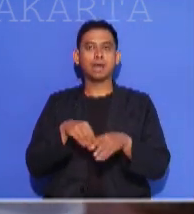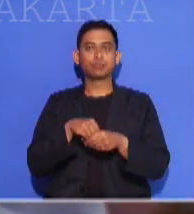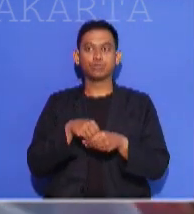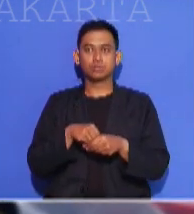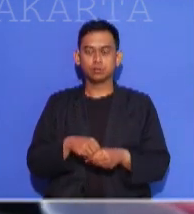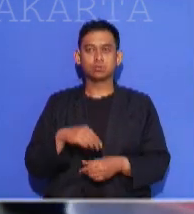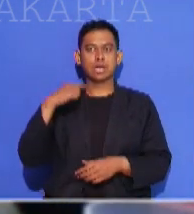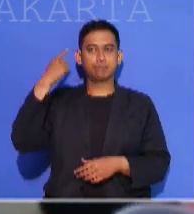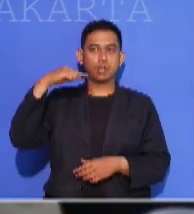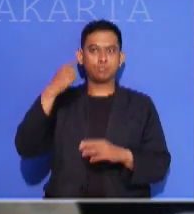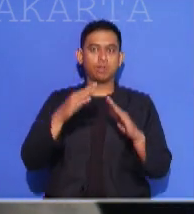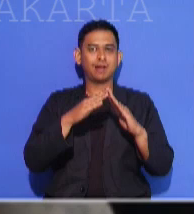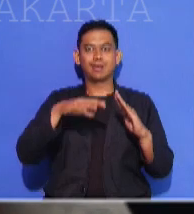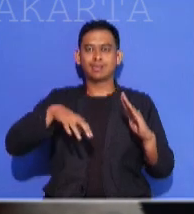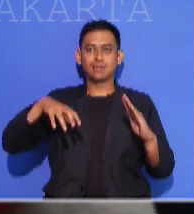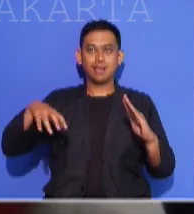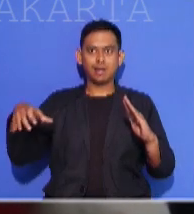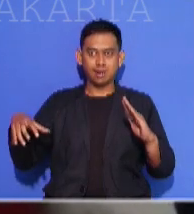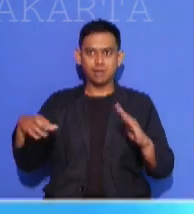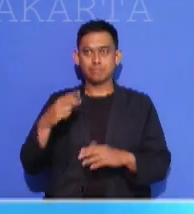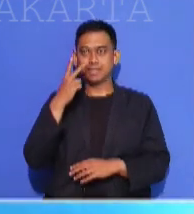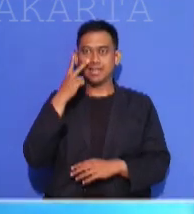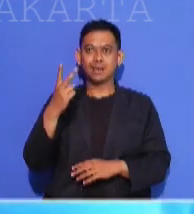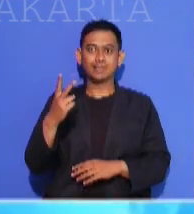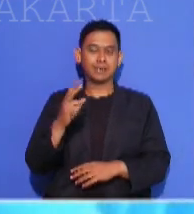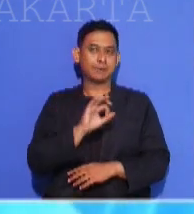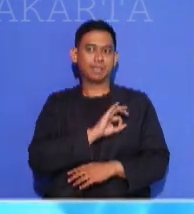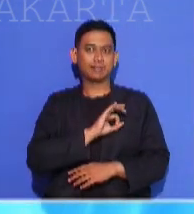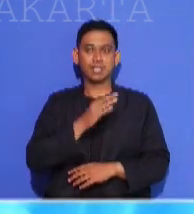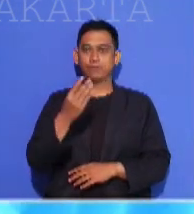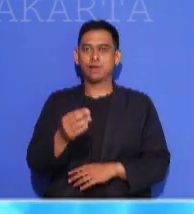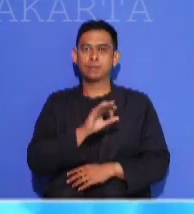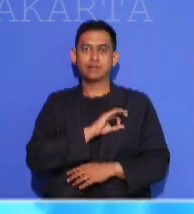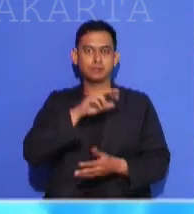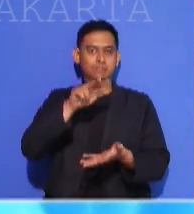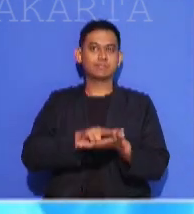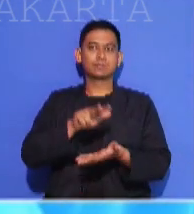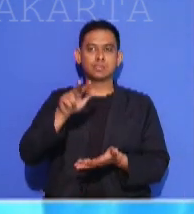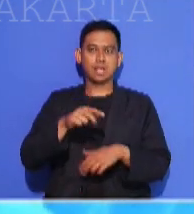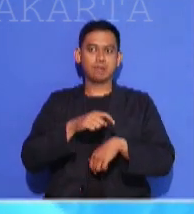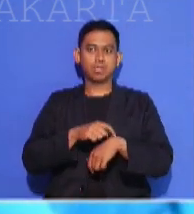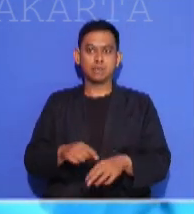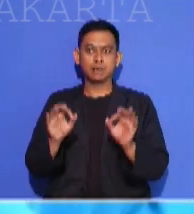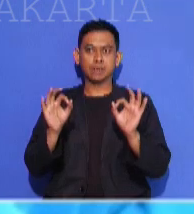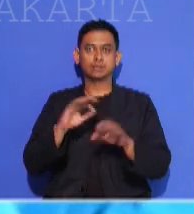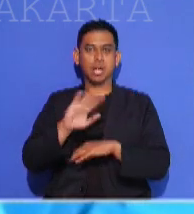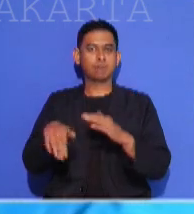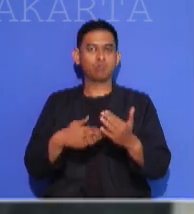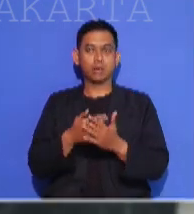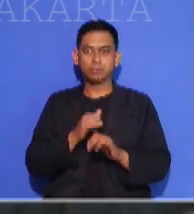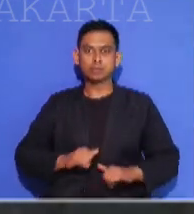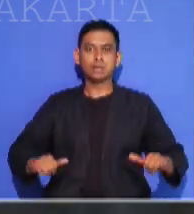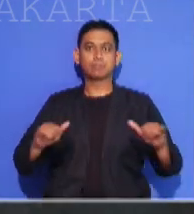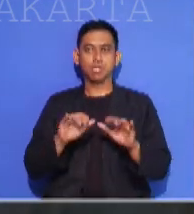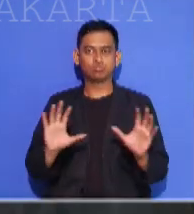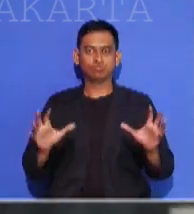juga menambahkan melihat pelantikan presiden dan wakil presiden 2024 menjadi momentum dalam merangkul semuanya sehingga mempererat kerukunan